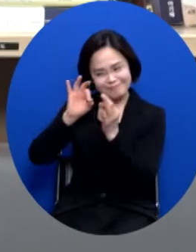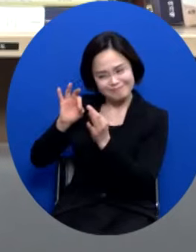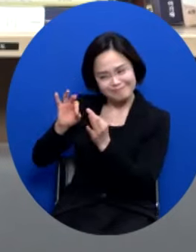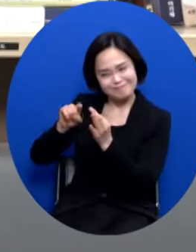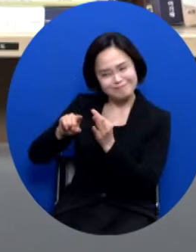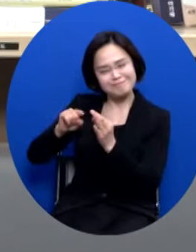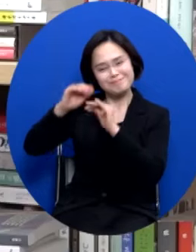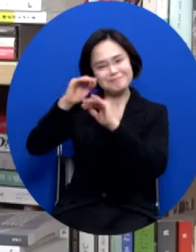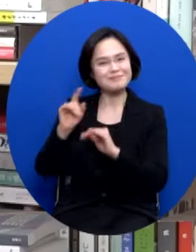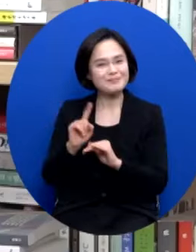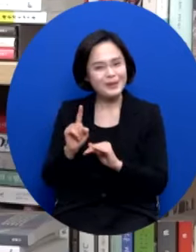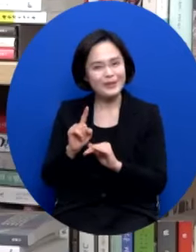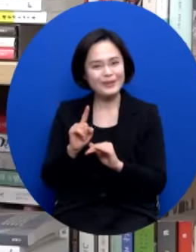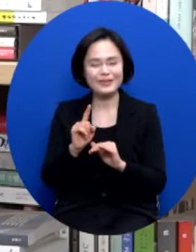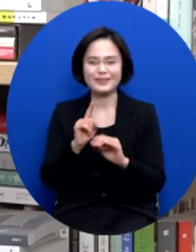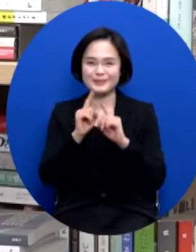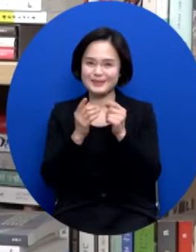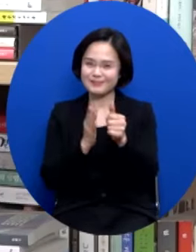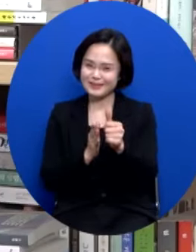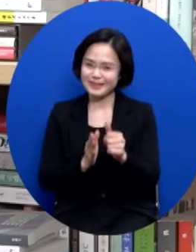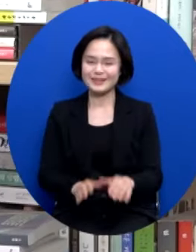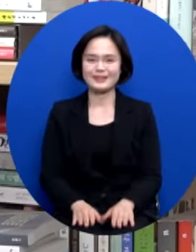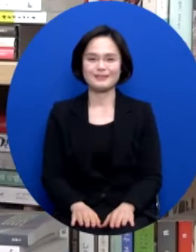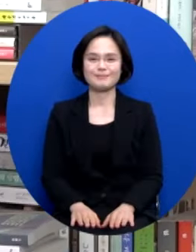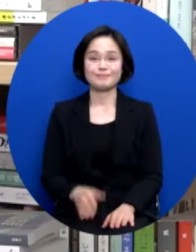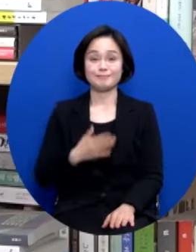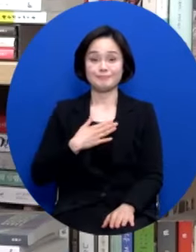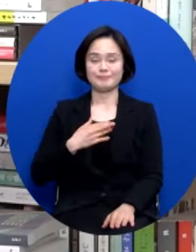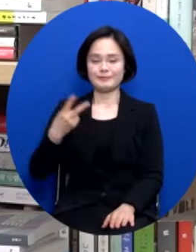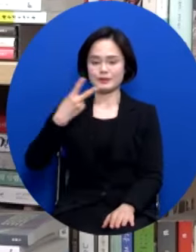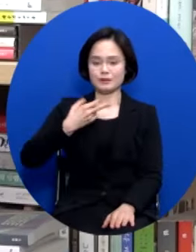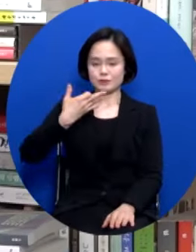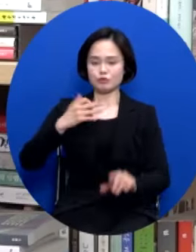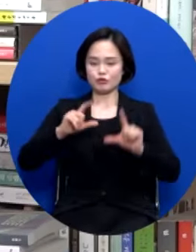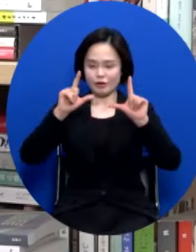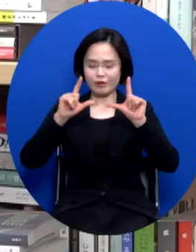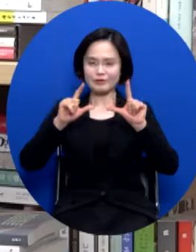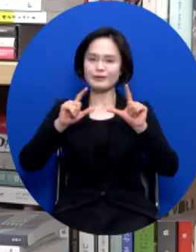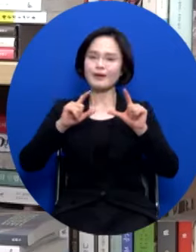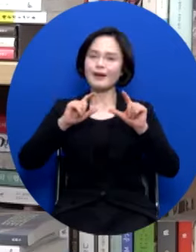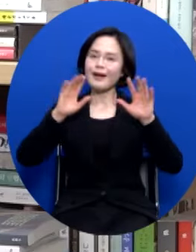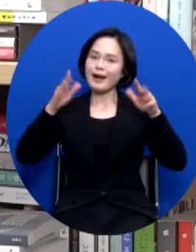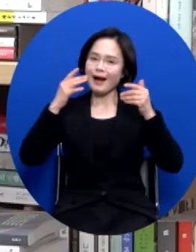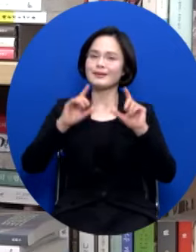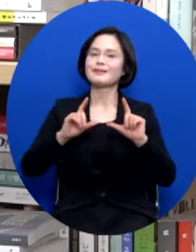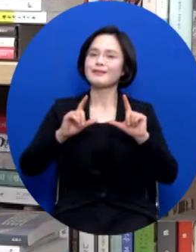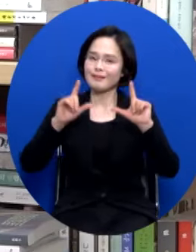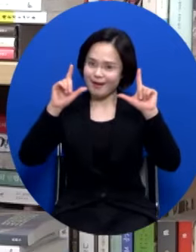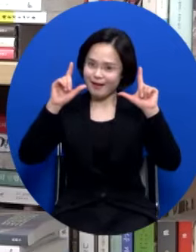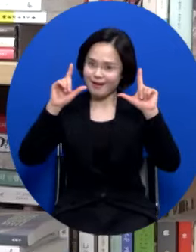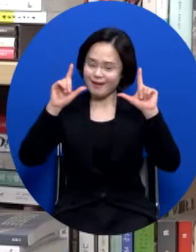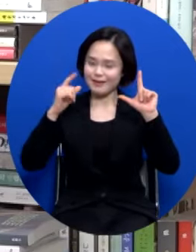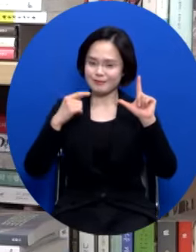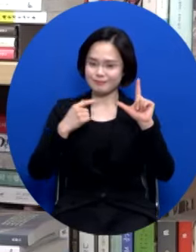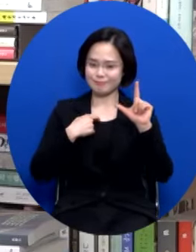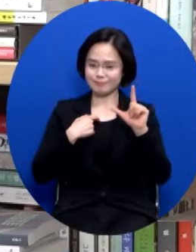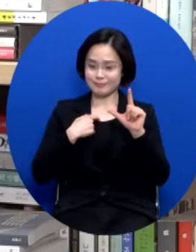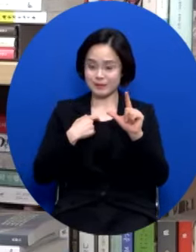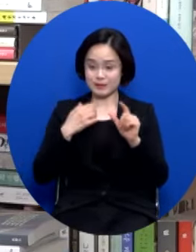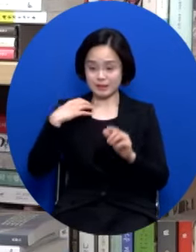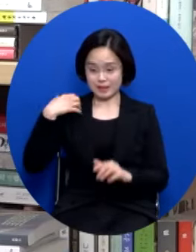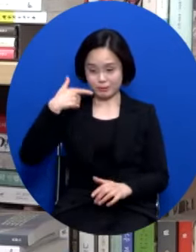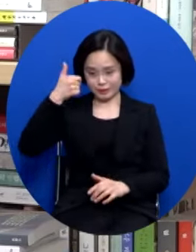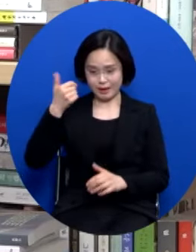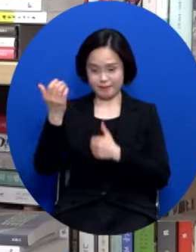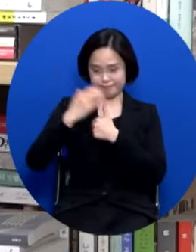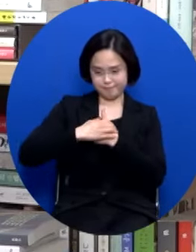오셨는지 말씀 좀 해주십시오. 2019년에 가을에 부임을 했는데 뭐 잘 아시다시피 한 6개월 있다가 이제 팬데믹이 닥쳤습니다.